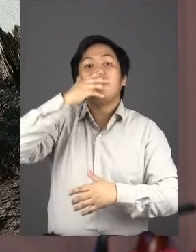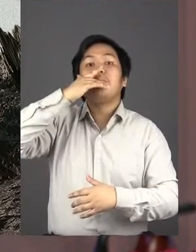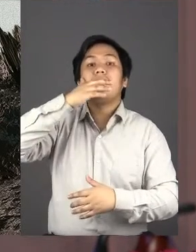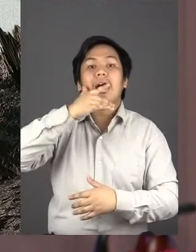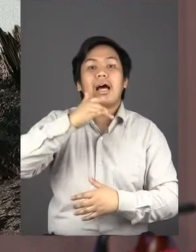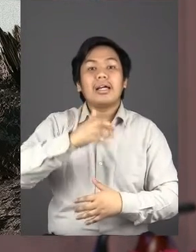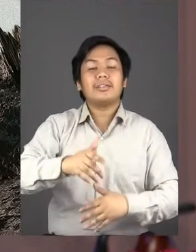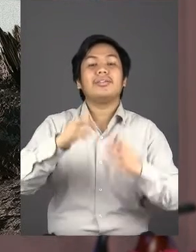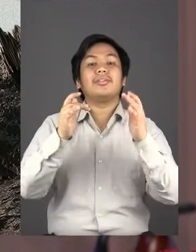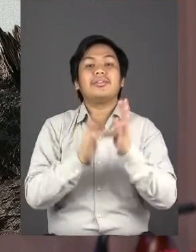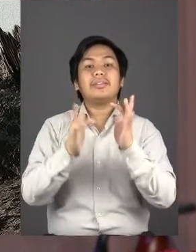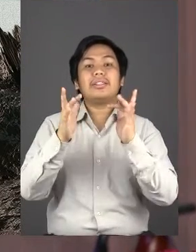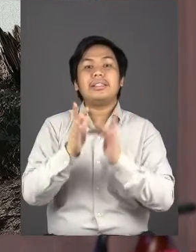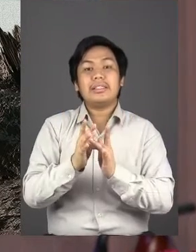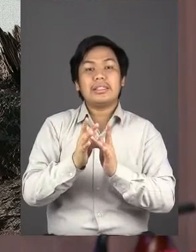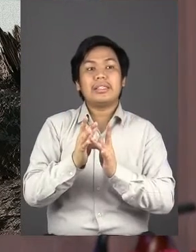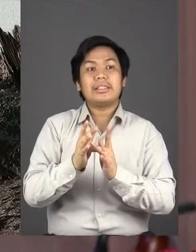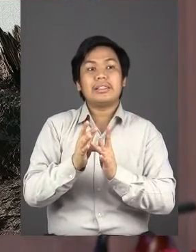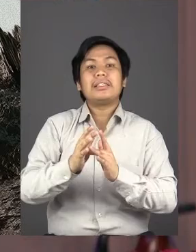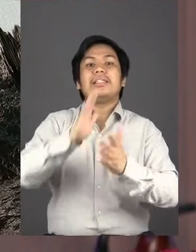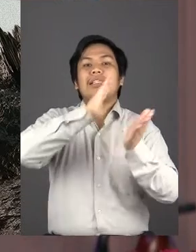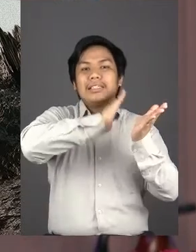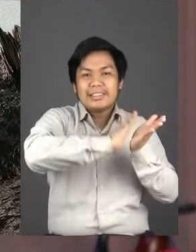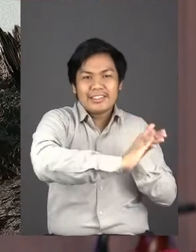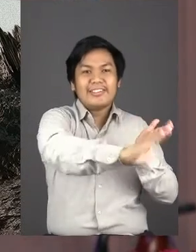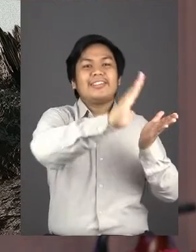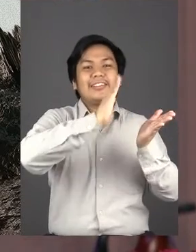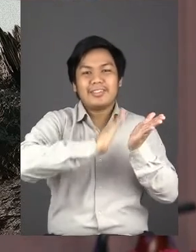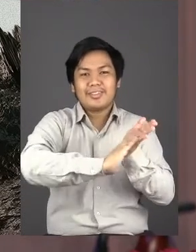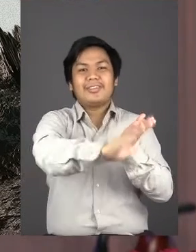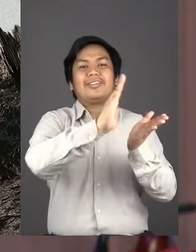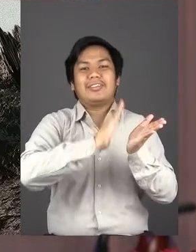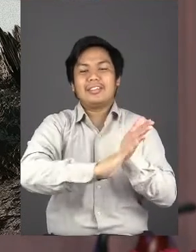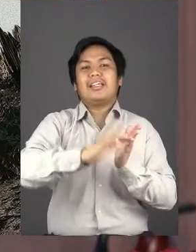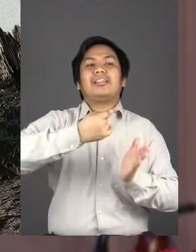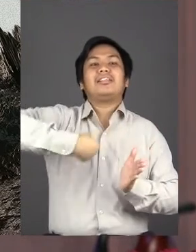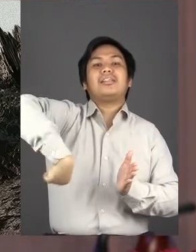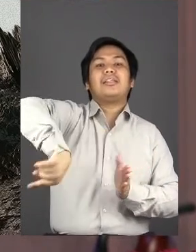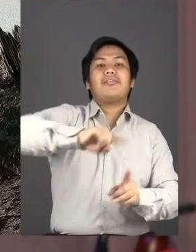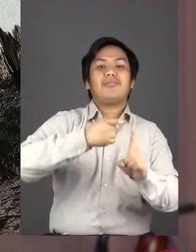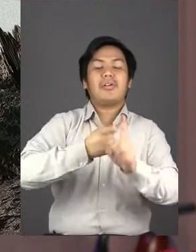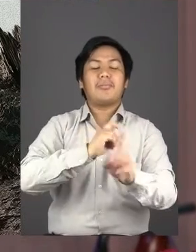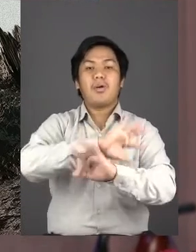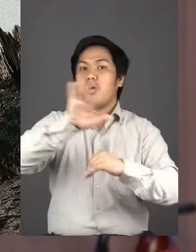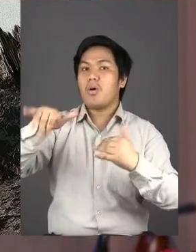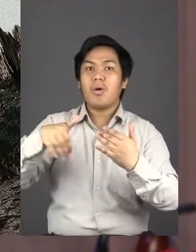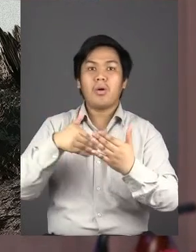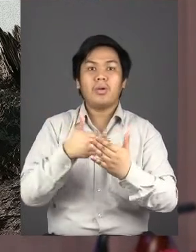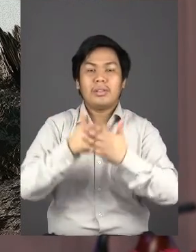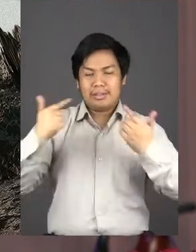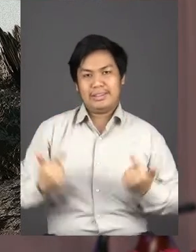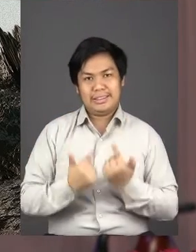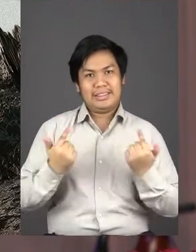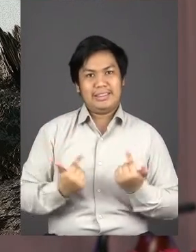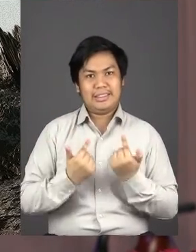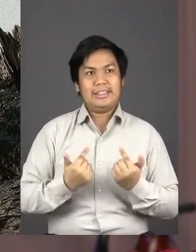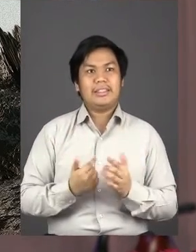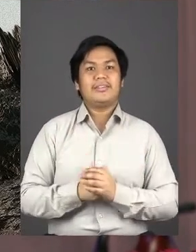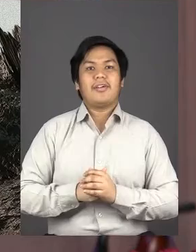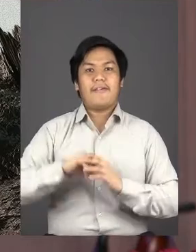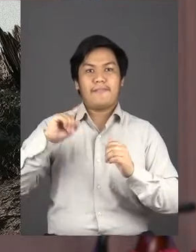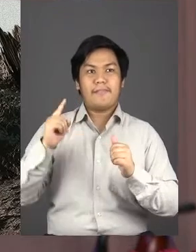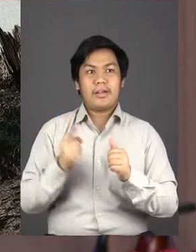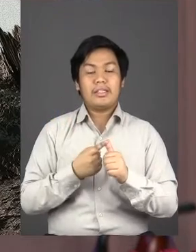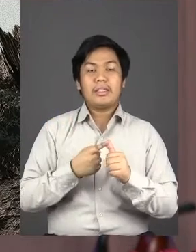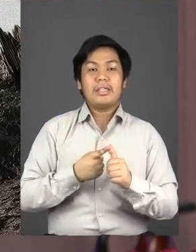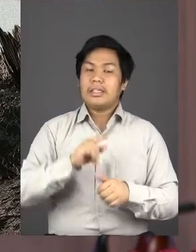of Jesus, His Son, cleanses us from all sin. Una sa lahat, kung